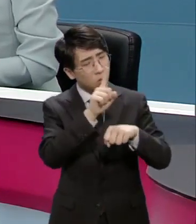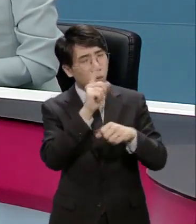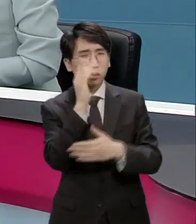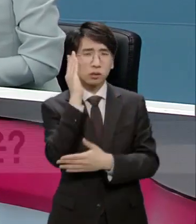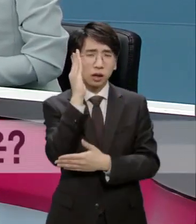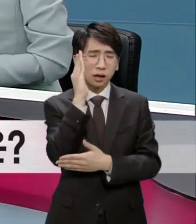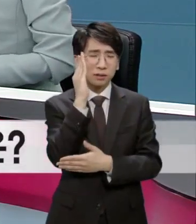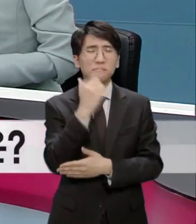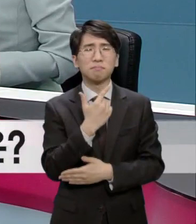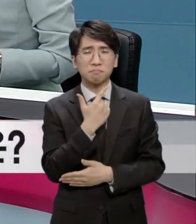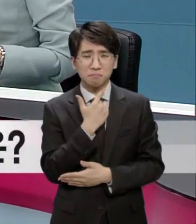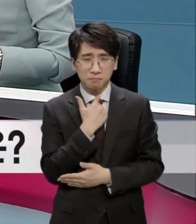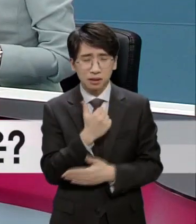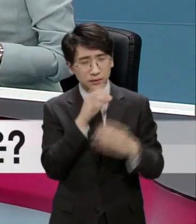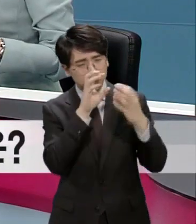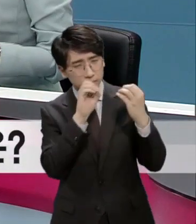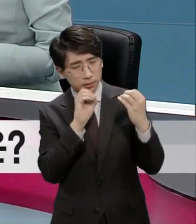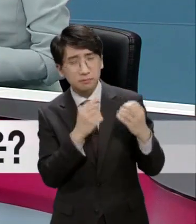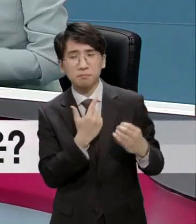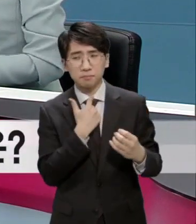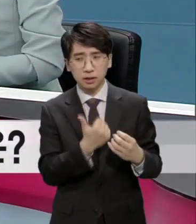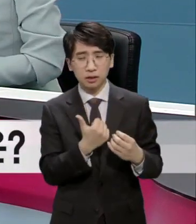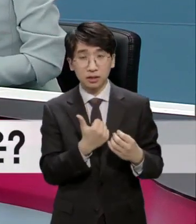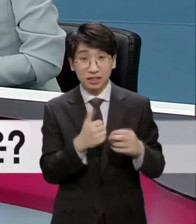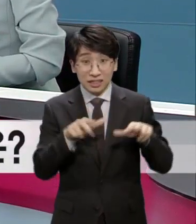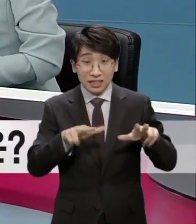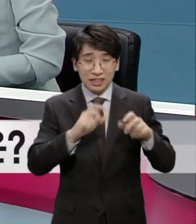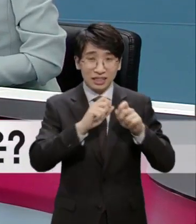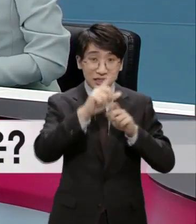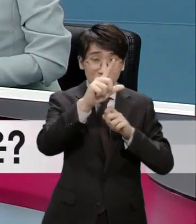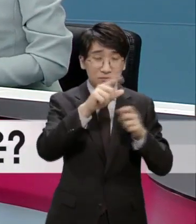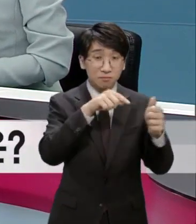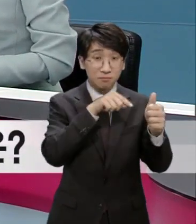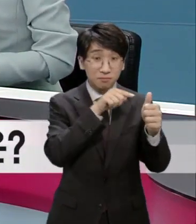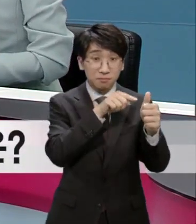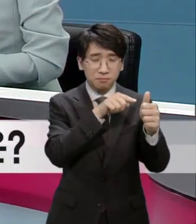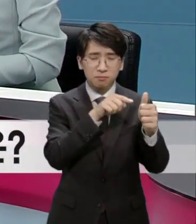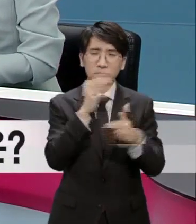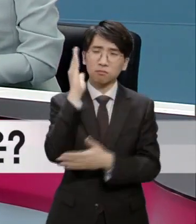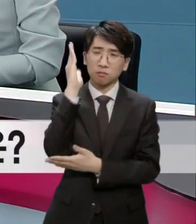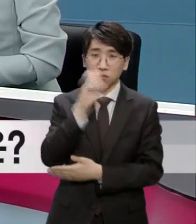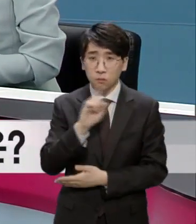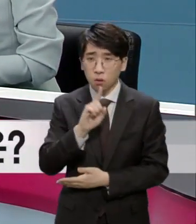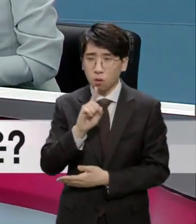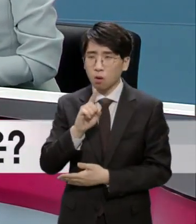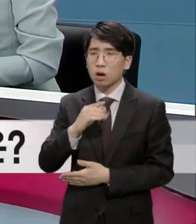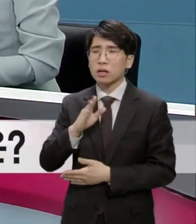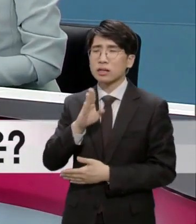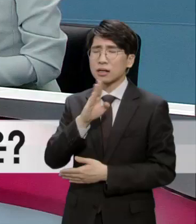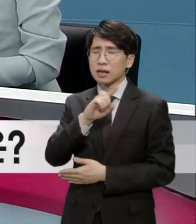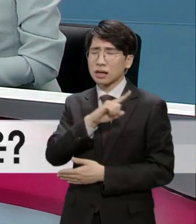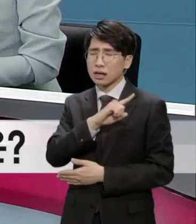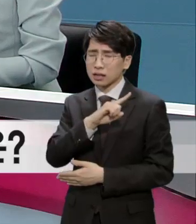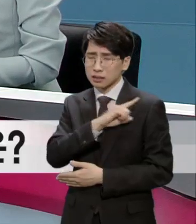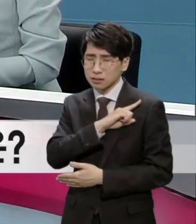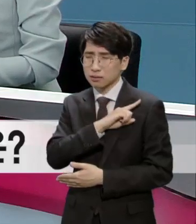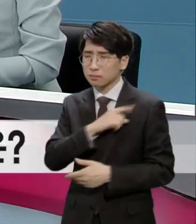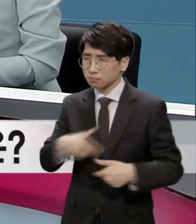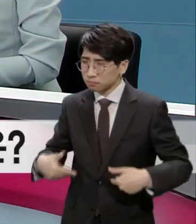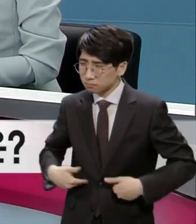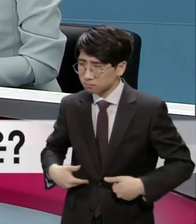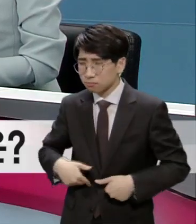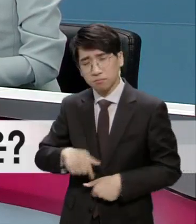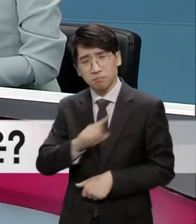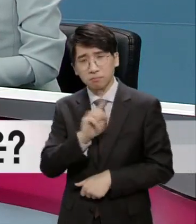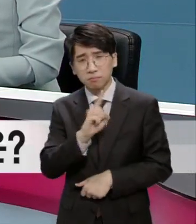고용 안정과 안전한 그 일터 이제 보장받을 수 있는 이 여건 자체가 마련이 안 돼서 네. 힘들다고 하시더라고요. 네. 진짜 실상도 그런 얘기가 많이